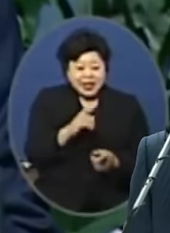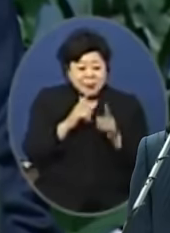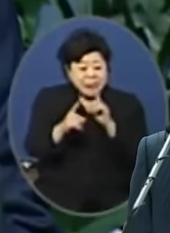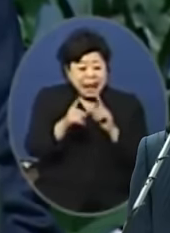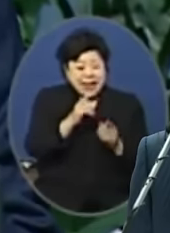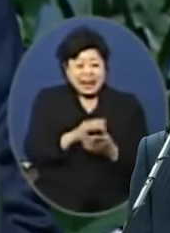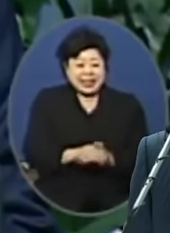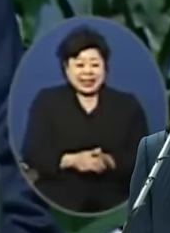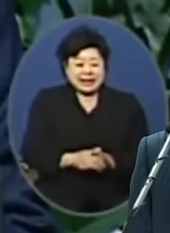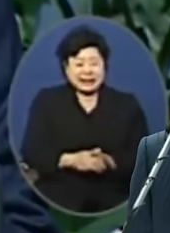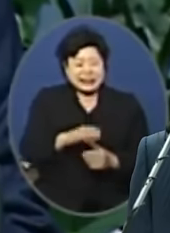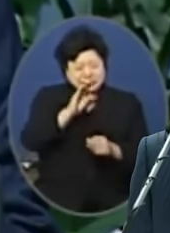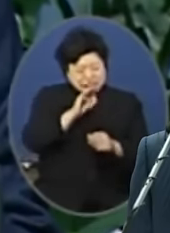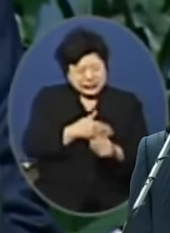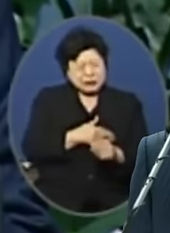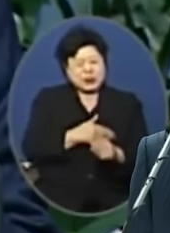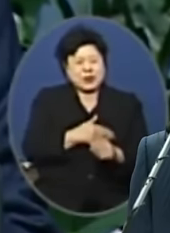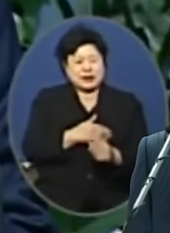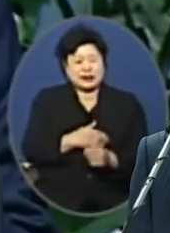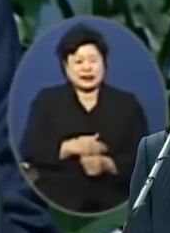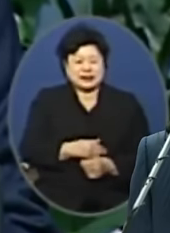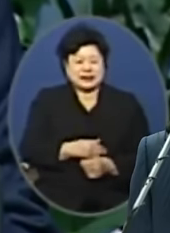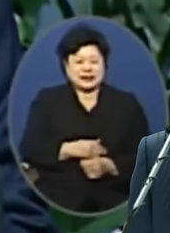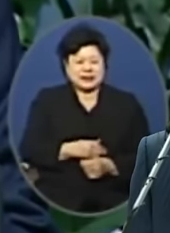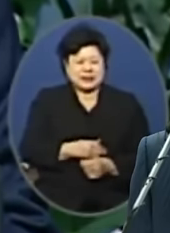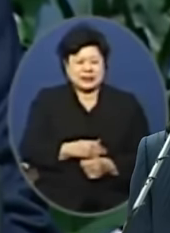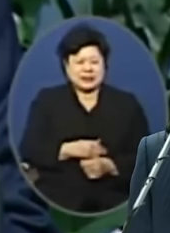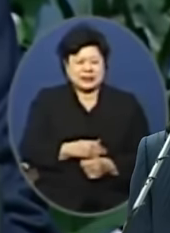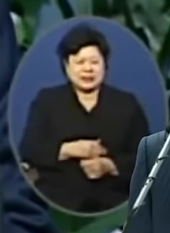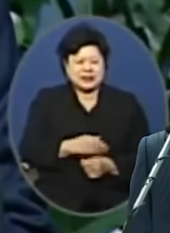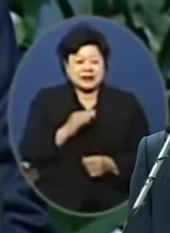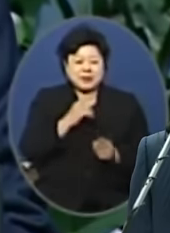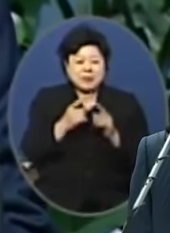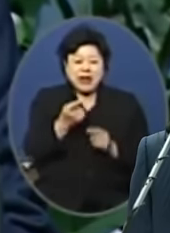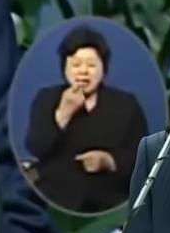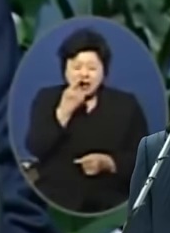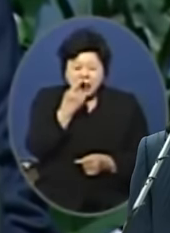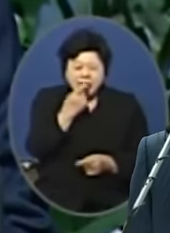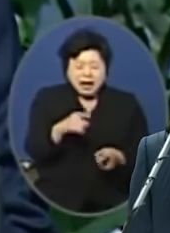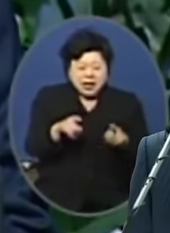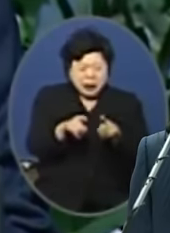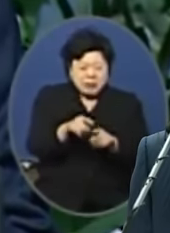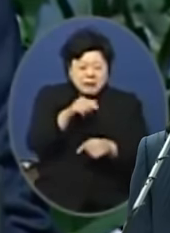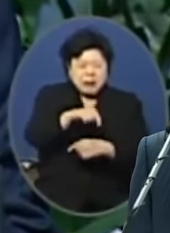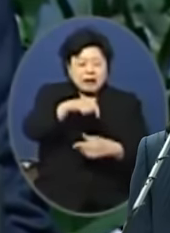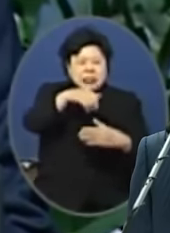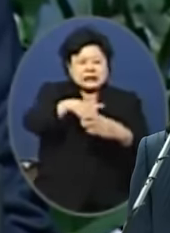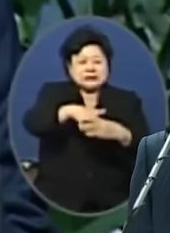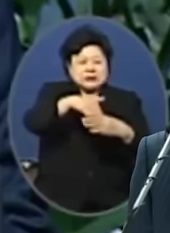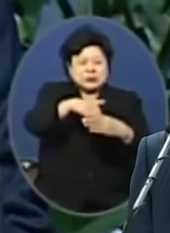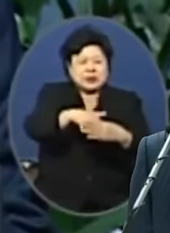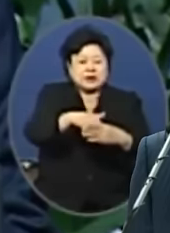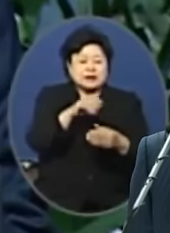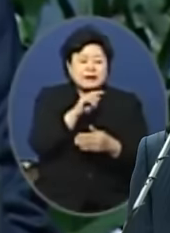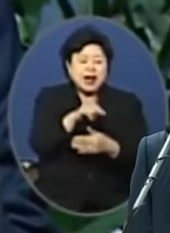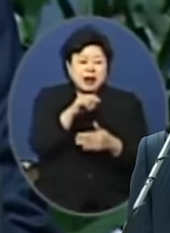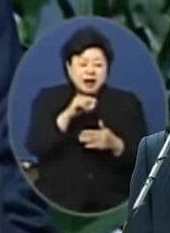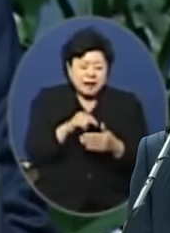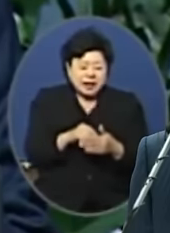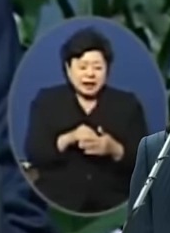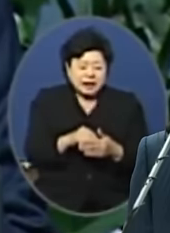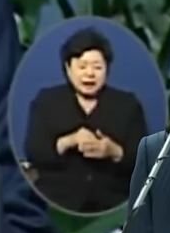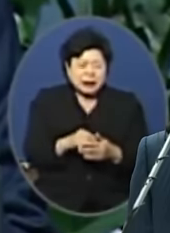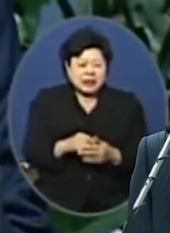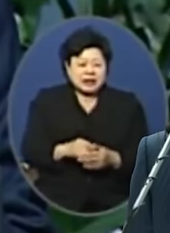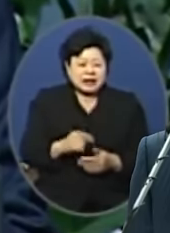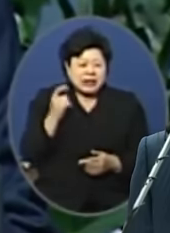말씀을 잘못해서 잘못된 무리와 섞여서 잘못된 말씀을 우리 마음속에 심어놓으면 우리 마음에